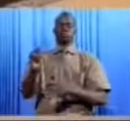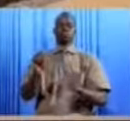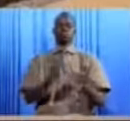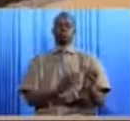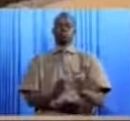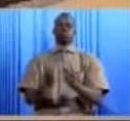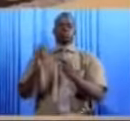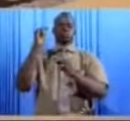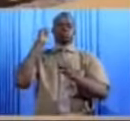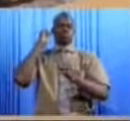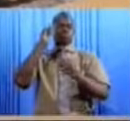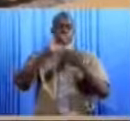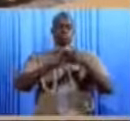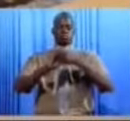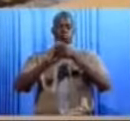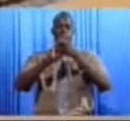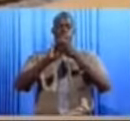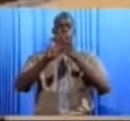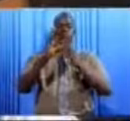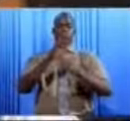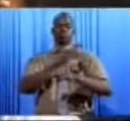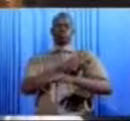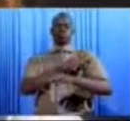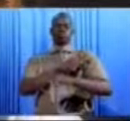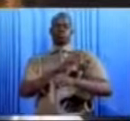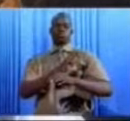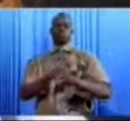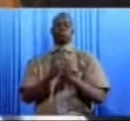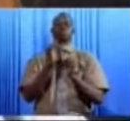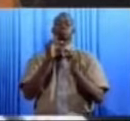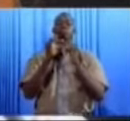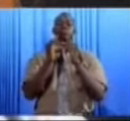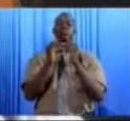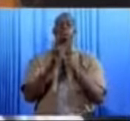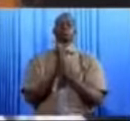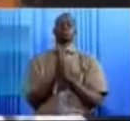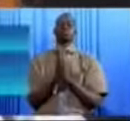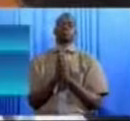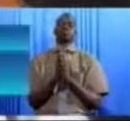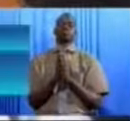solidarité religieuse aux populations de haut rang de nation